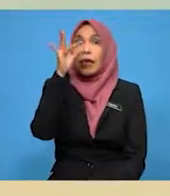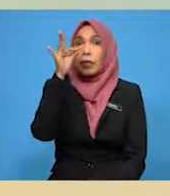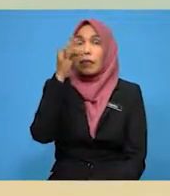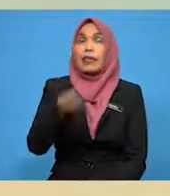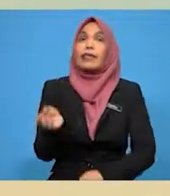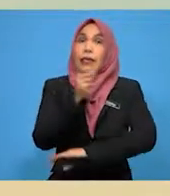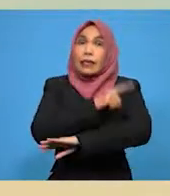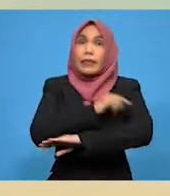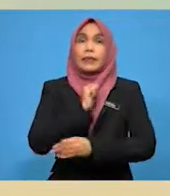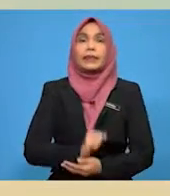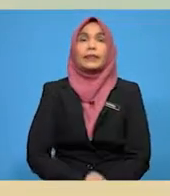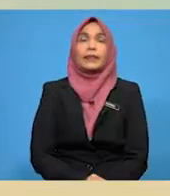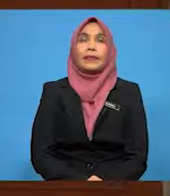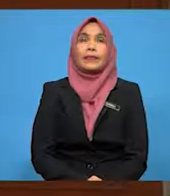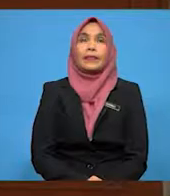hari.